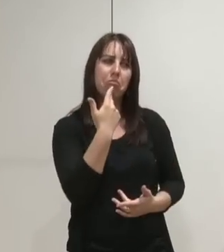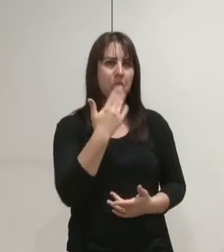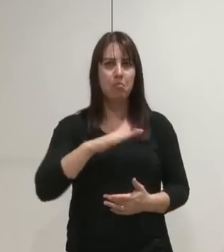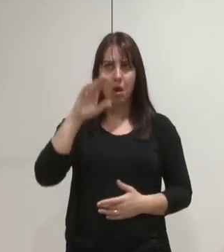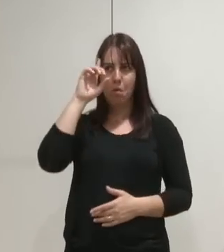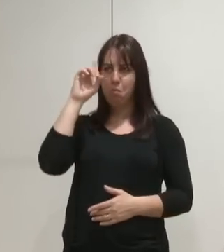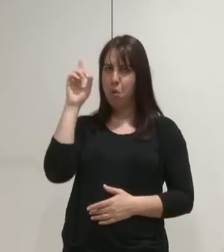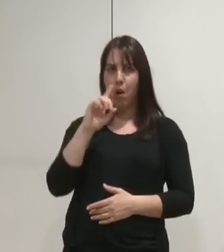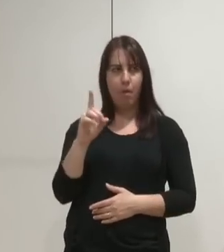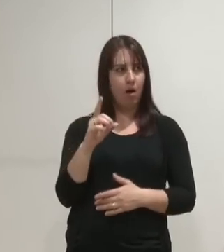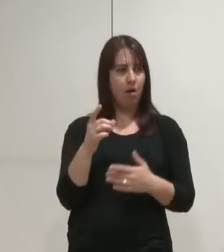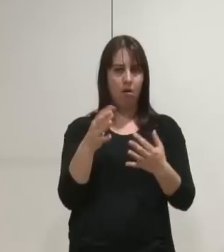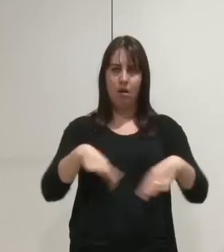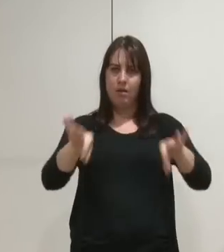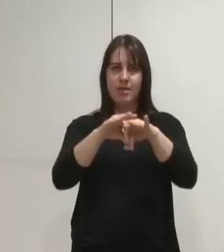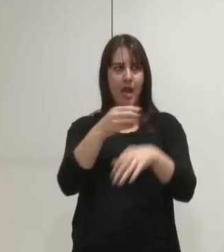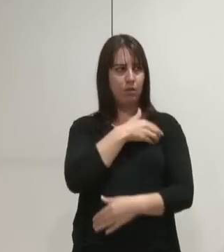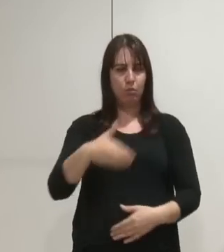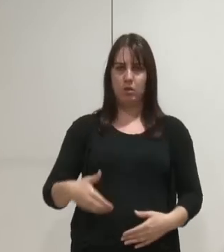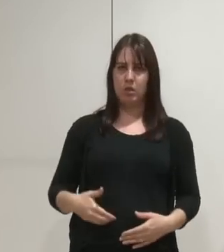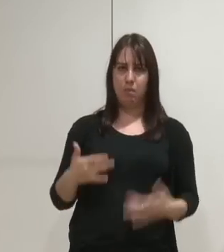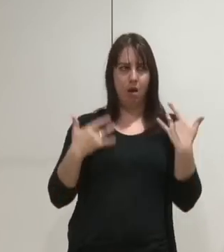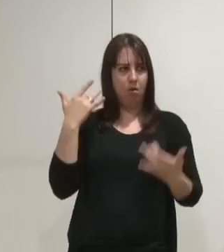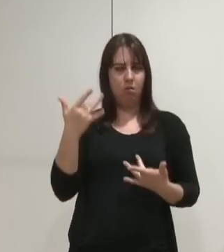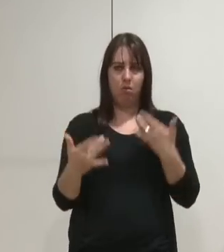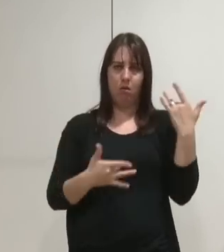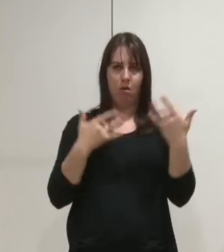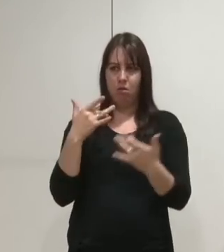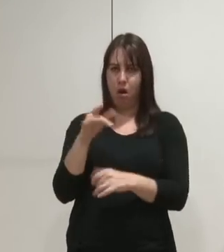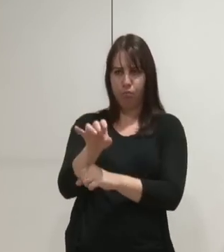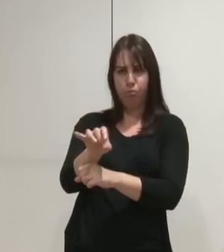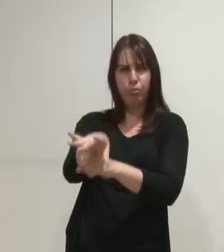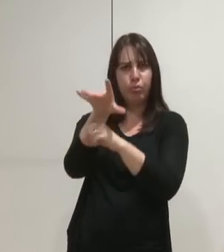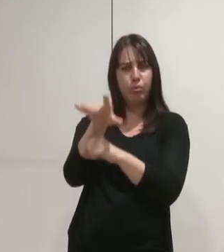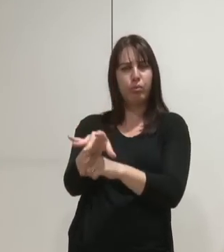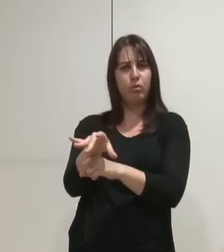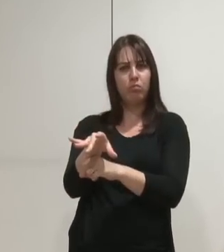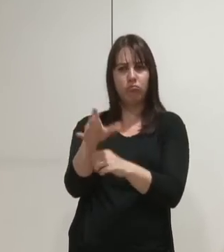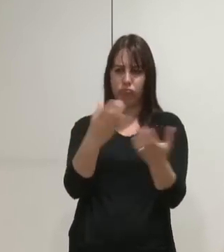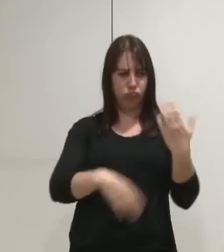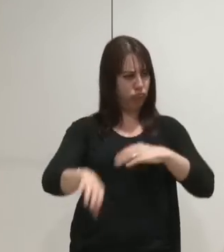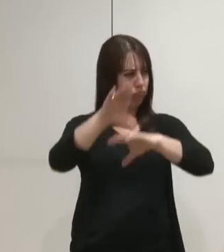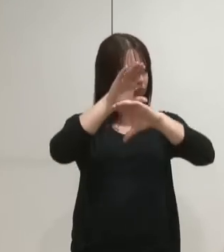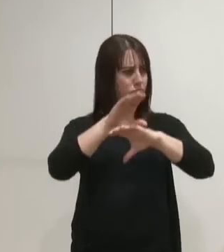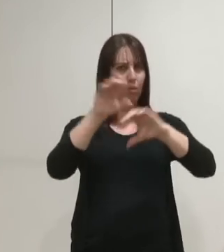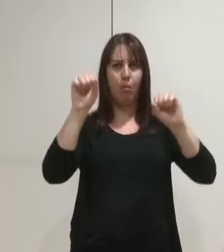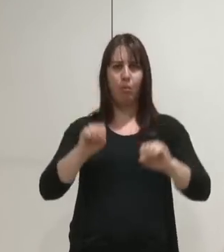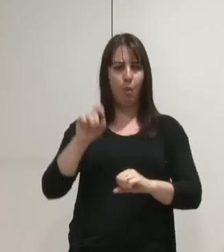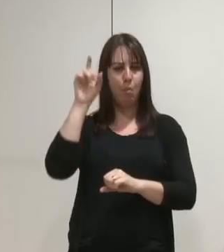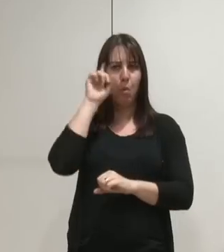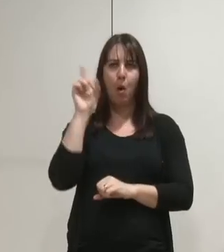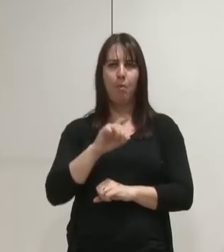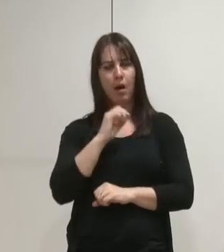d'accueil du théâtre municipal empêcherait la combinaison des deux et que